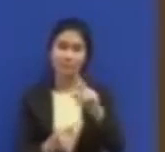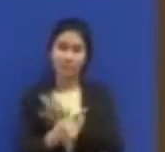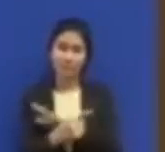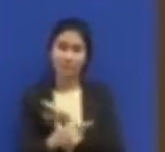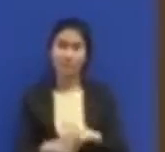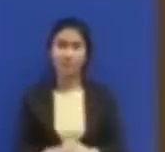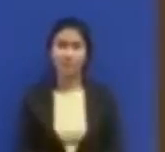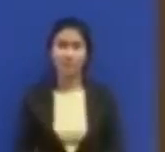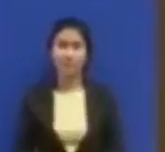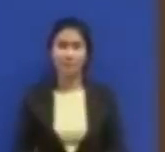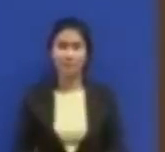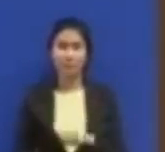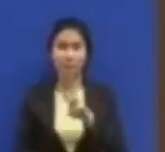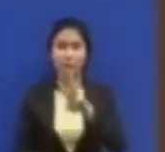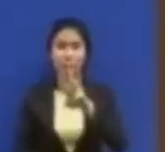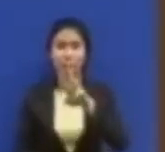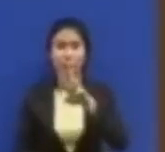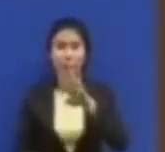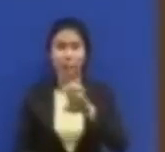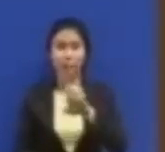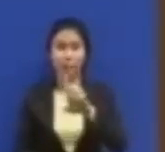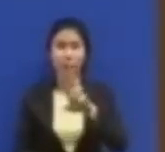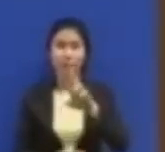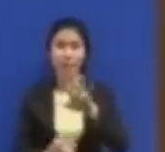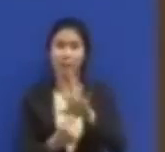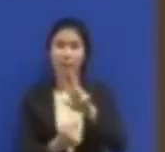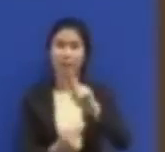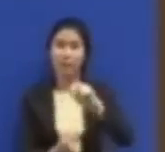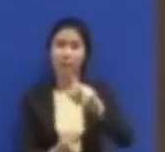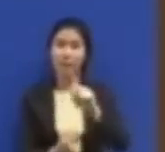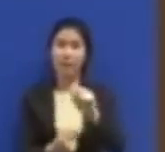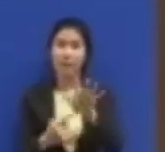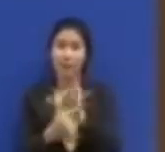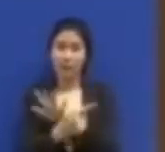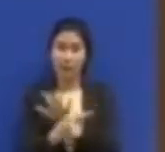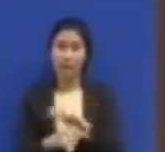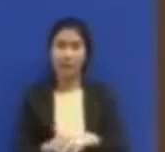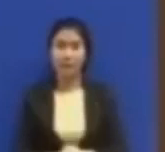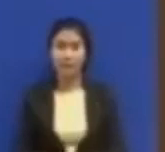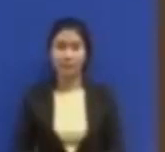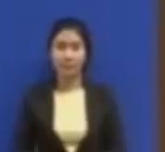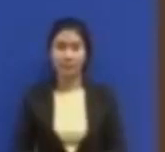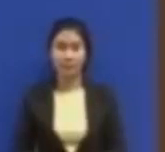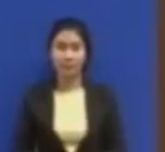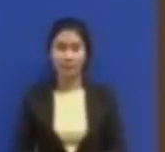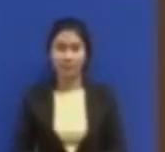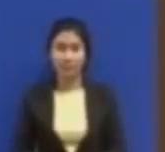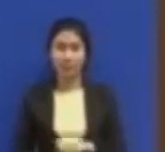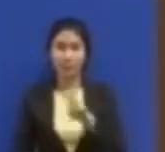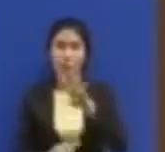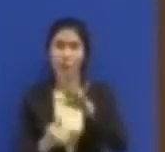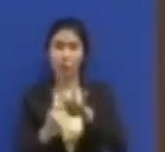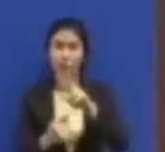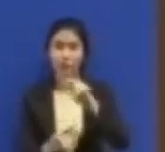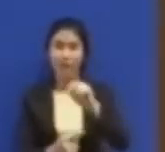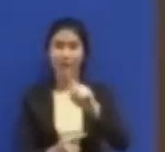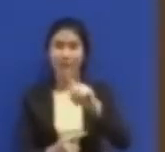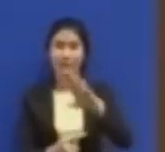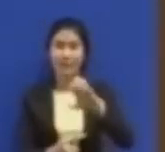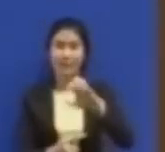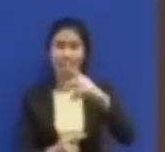ลเอกวีรันฉันทศาสตร์โกศล174นายวุฒิพันธ์วิชัยรัต